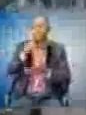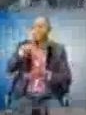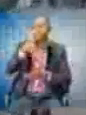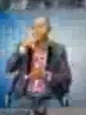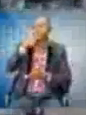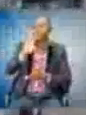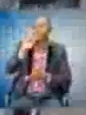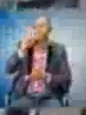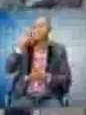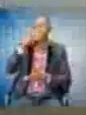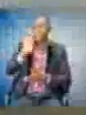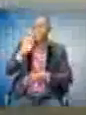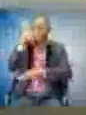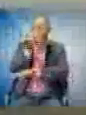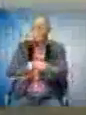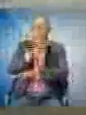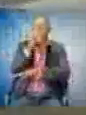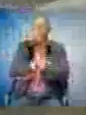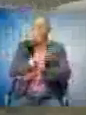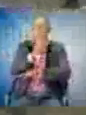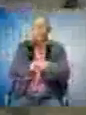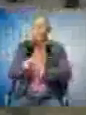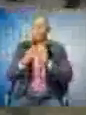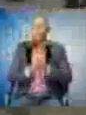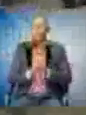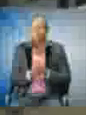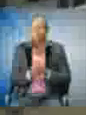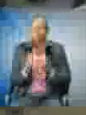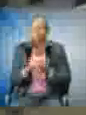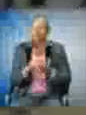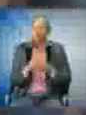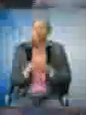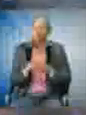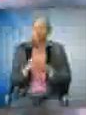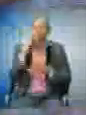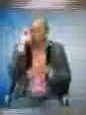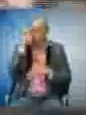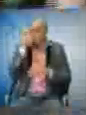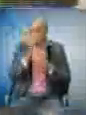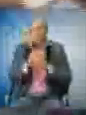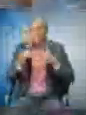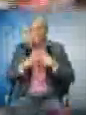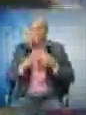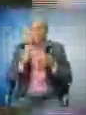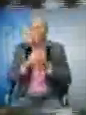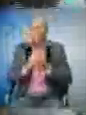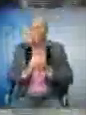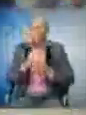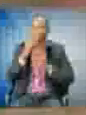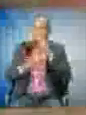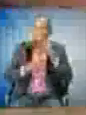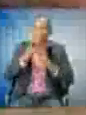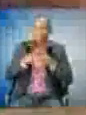Boulouo et d'un pont bascule érigé à quelques mètres de là. Y parvenant à pied, le gouverneur, là aussi, a eu droit à une escorte